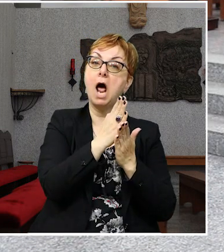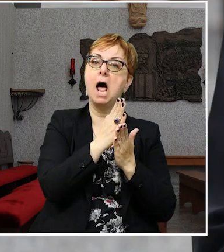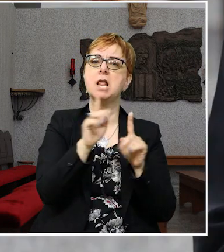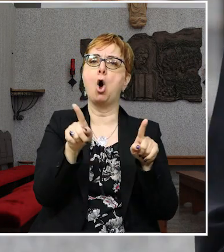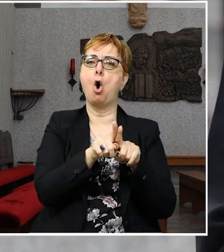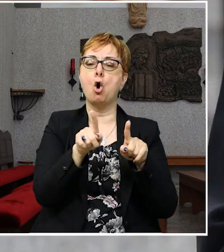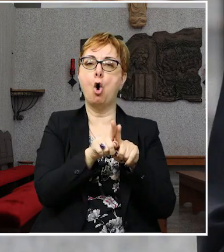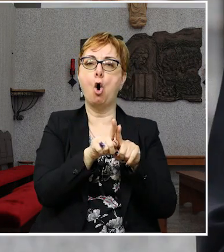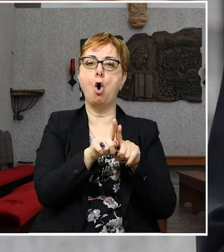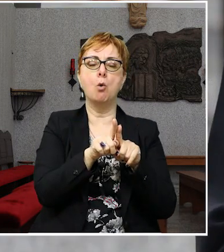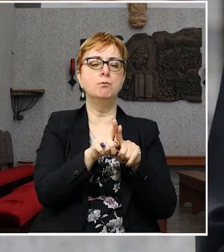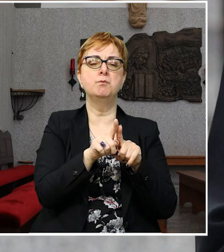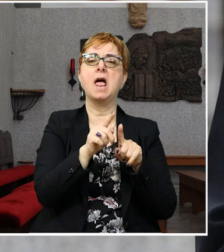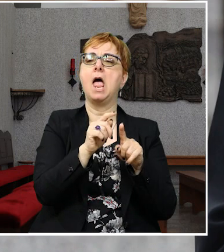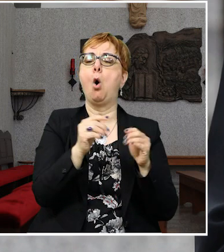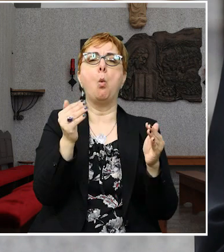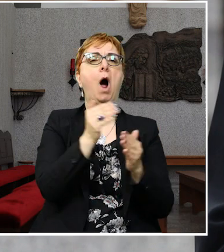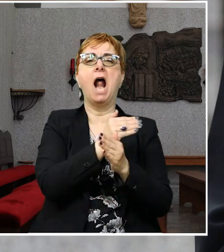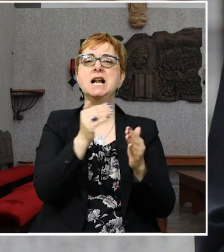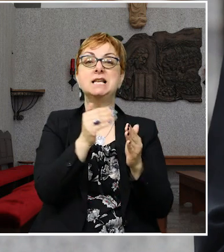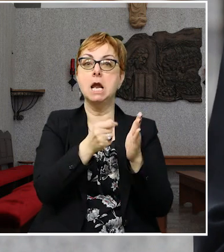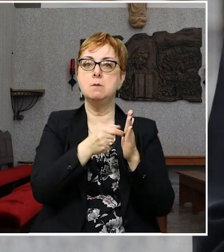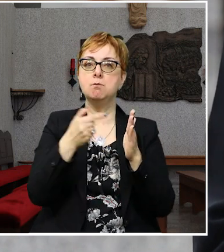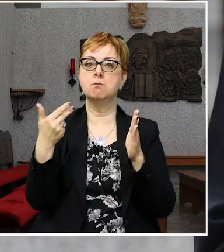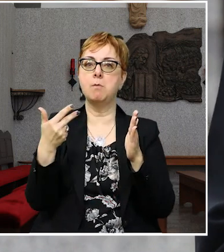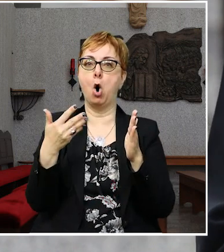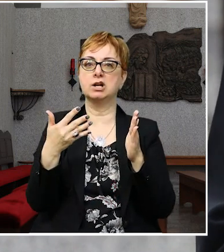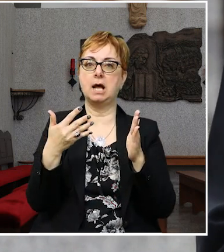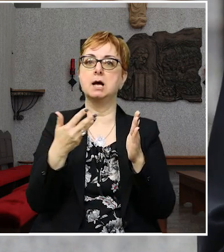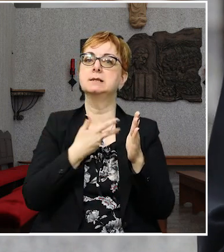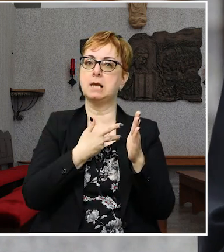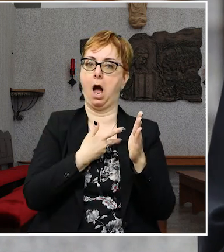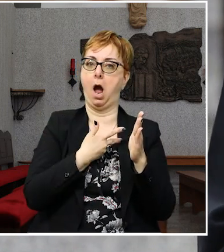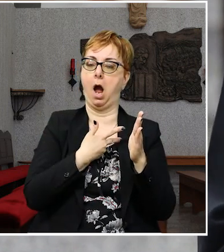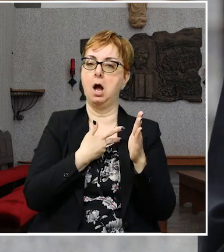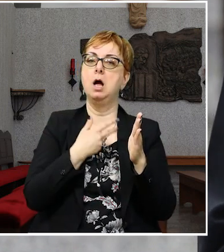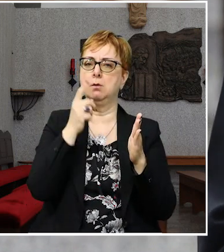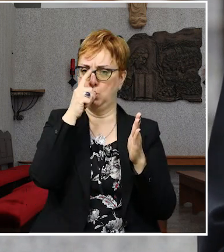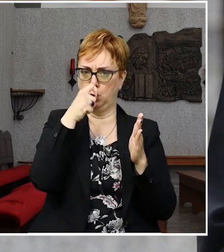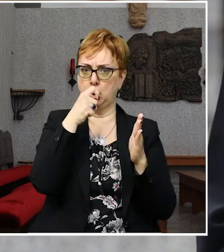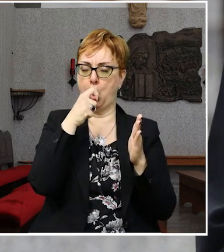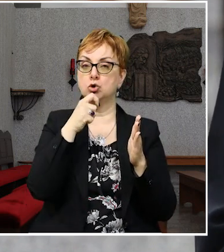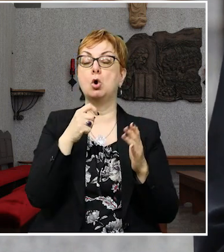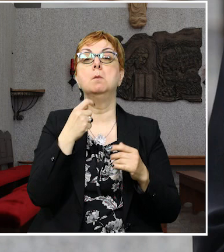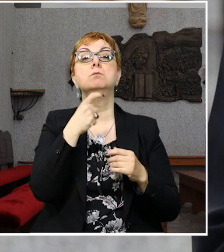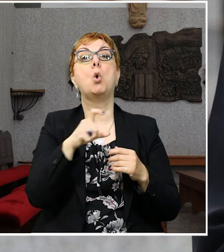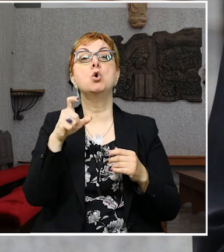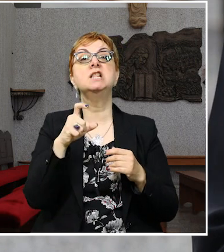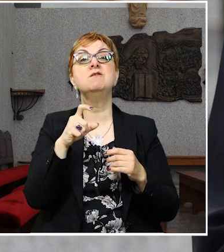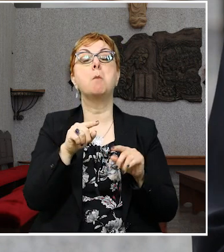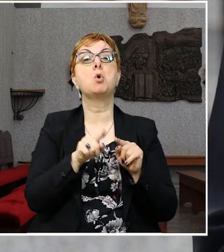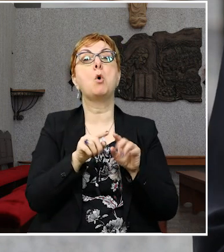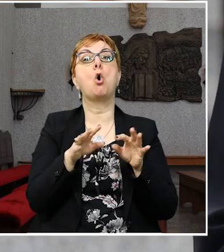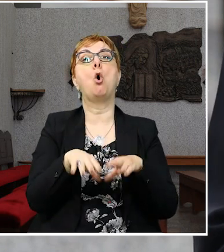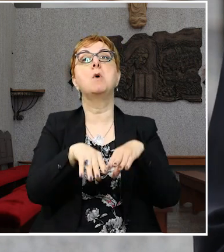spessore. Questo è curioso nella preghiera, perché forse incominciamo a pregare in una